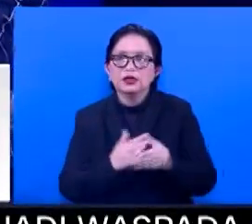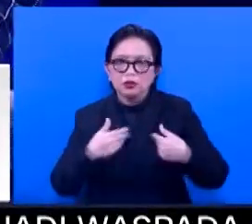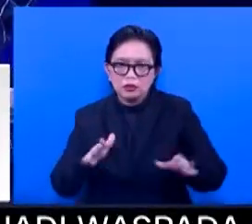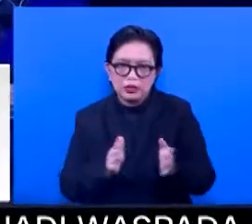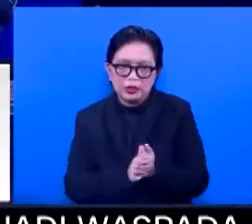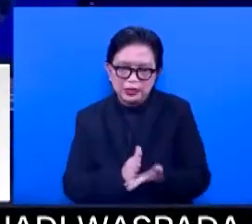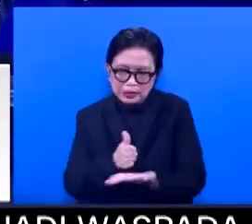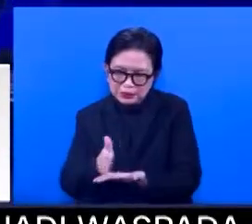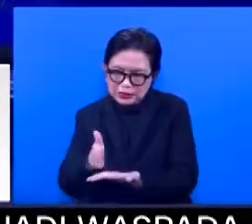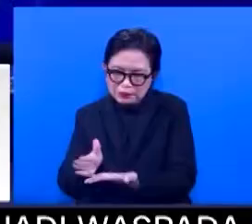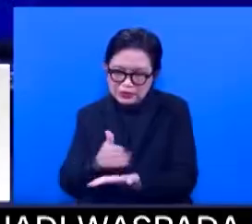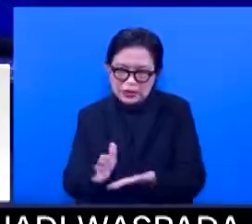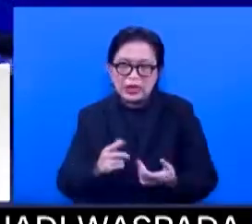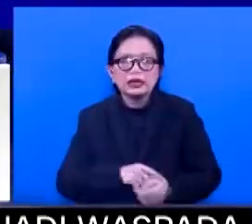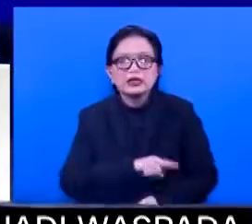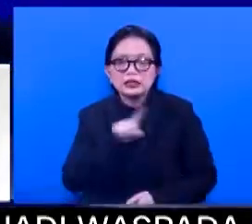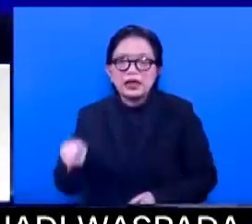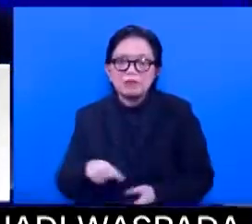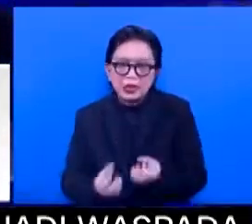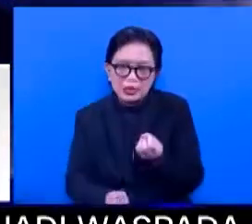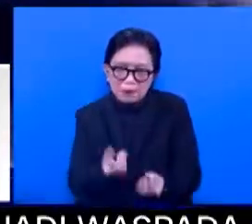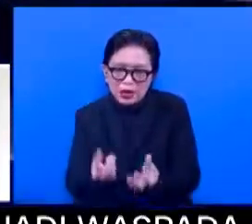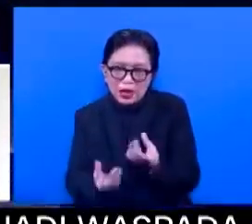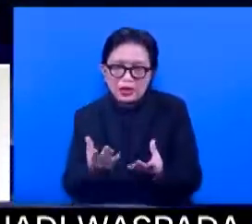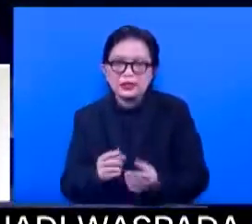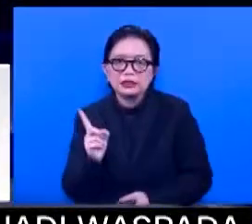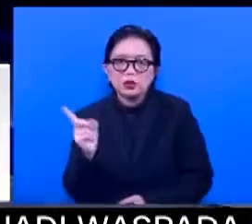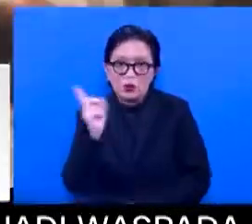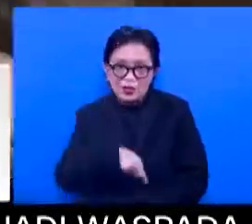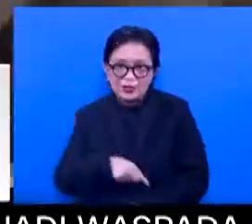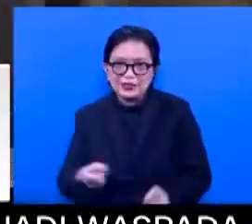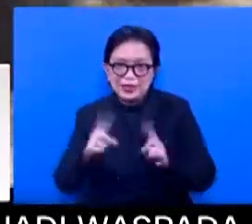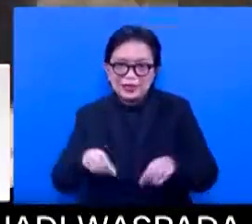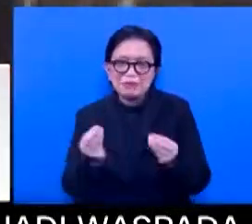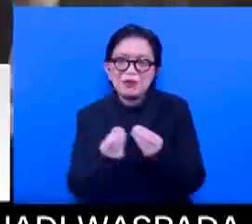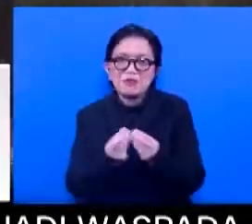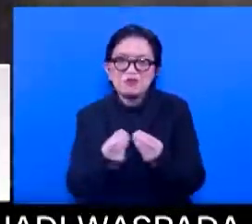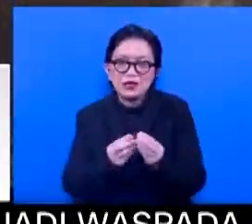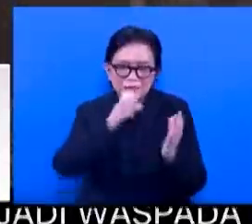sampai pembakaran. Selengkapnya dalam segmen Sehari Menjadi.